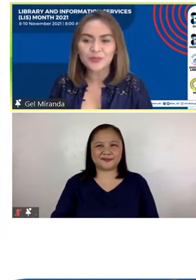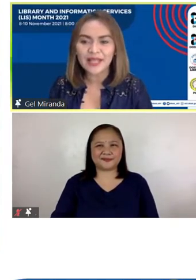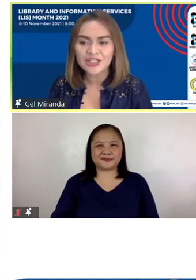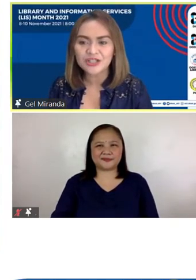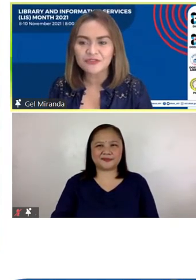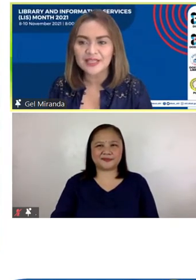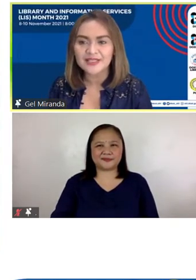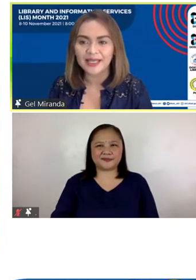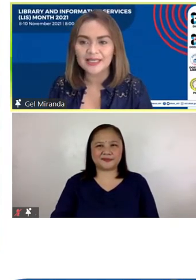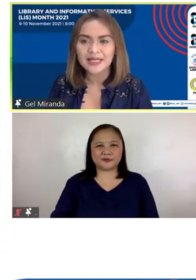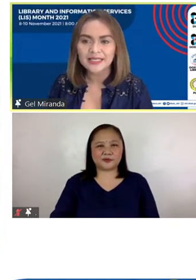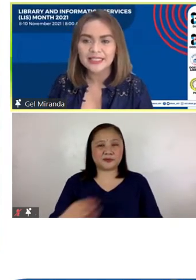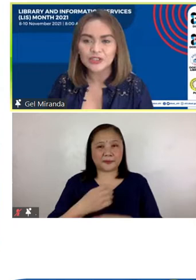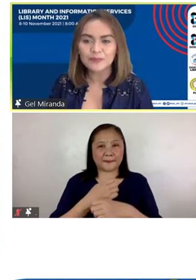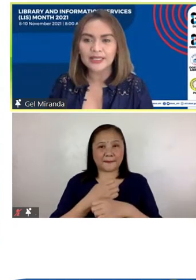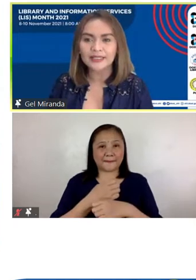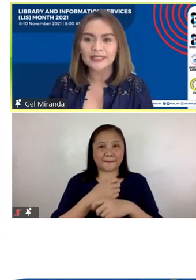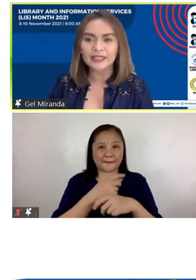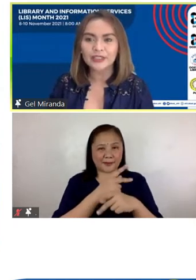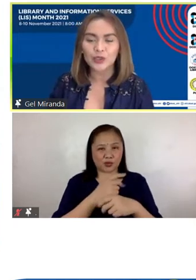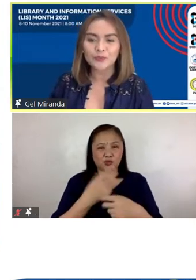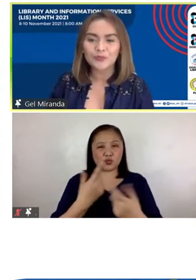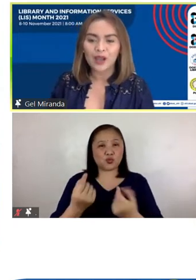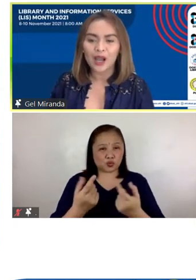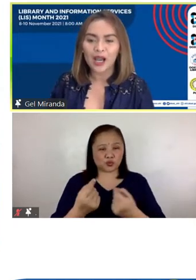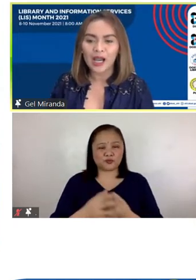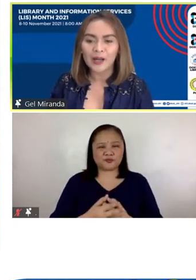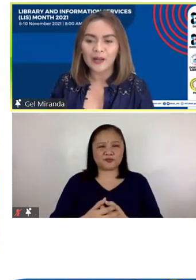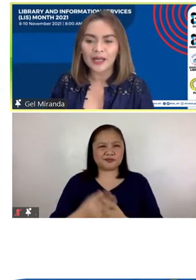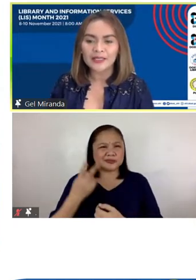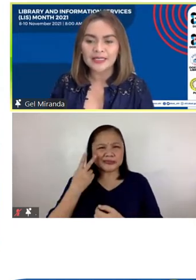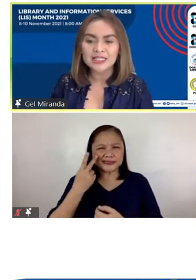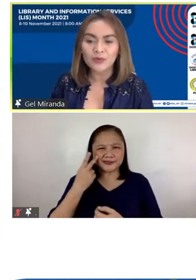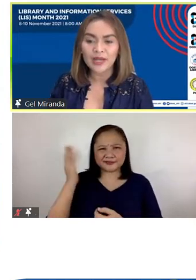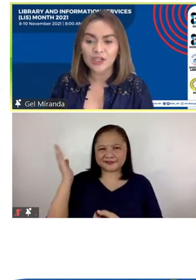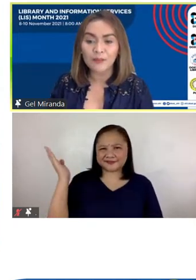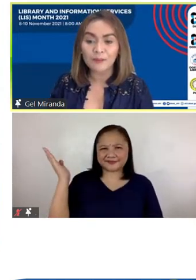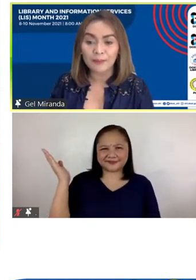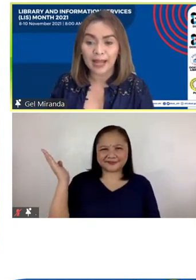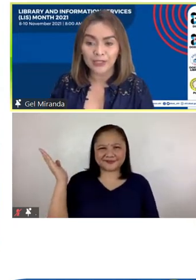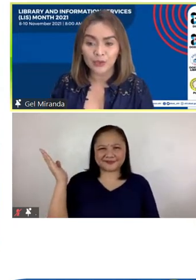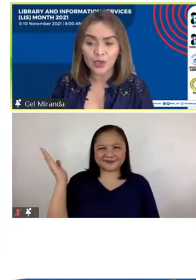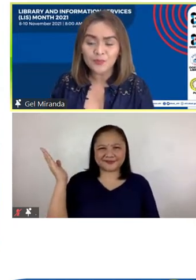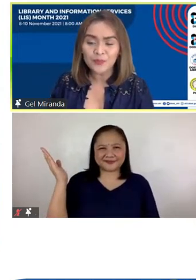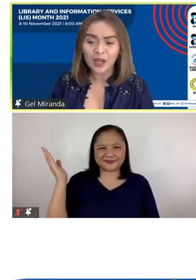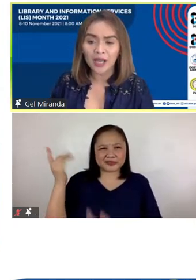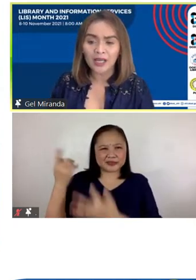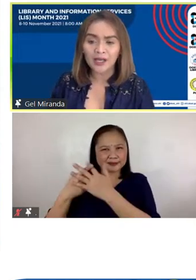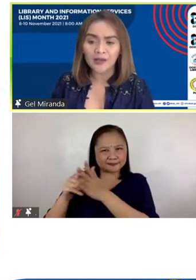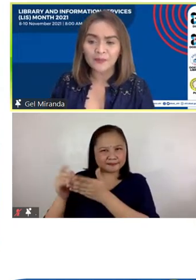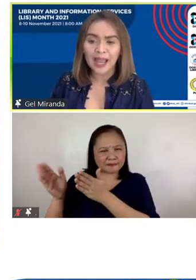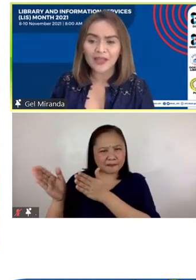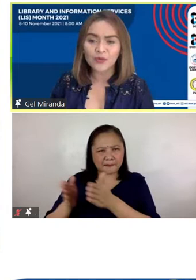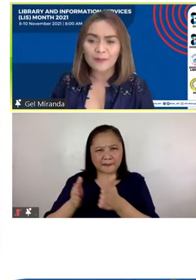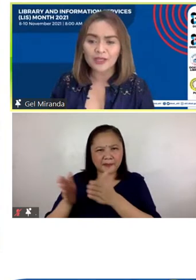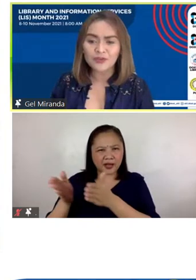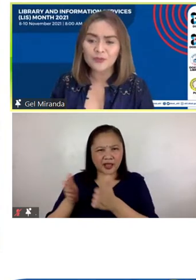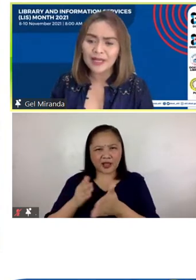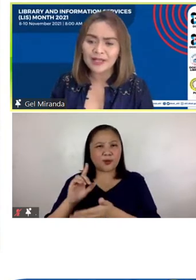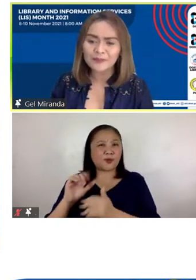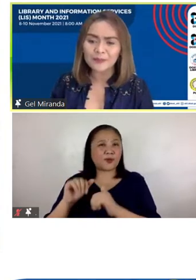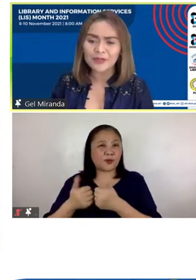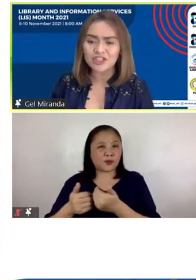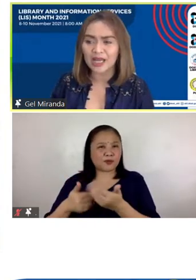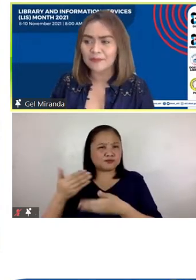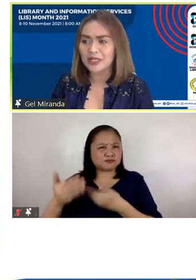So sa production phases, dito makikita ninyo nagsisimula yung pagpaplano. Paano nga ba? Doon